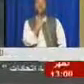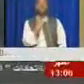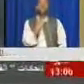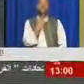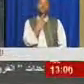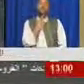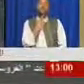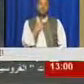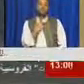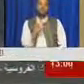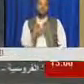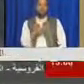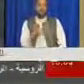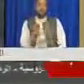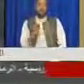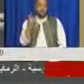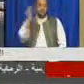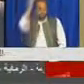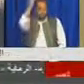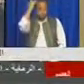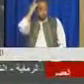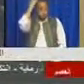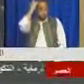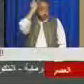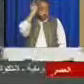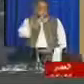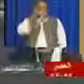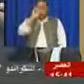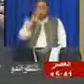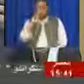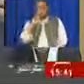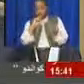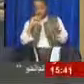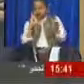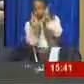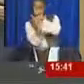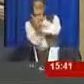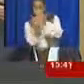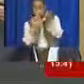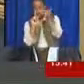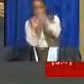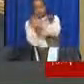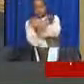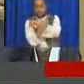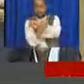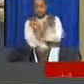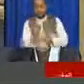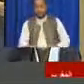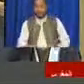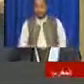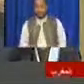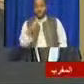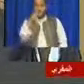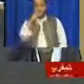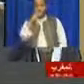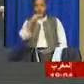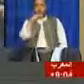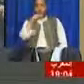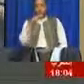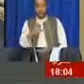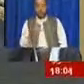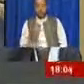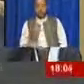يعني ودسايس ويحردون الناس ولا حتى صوت